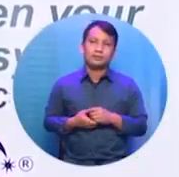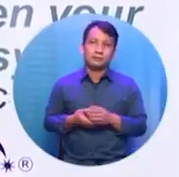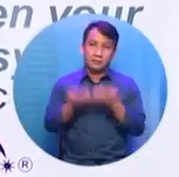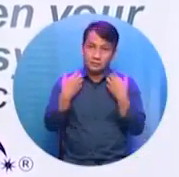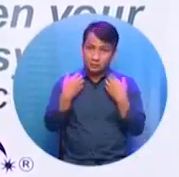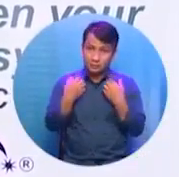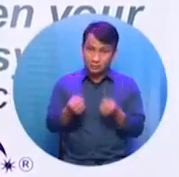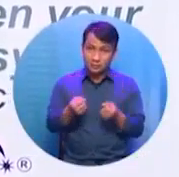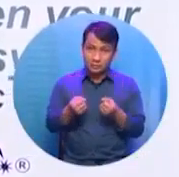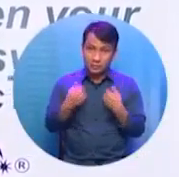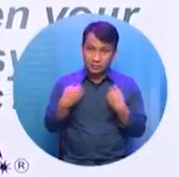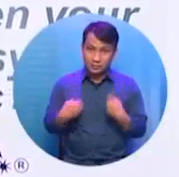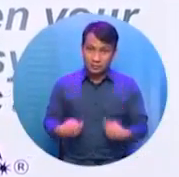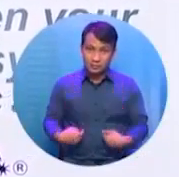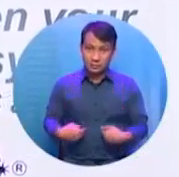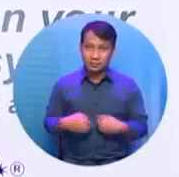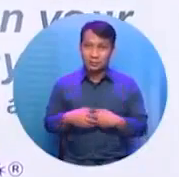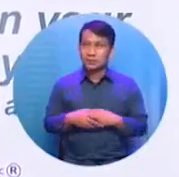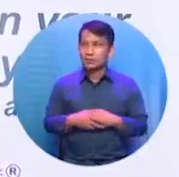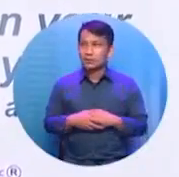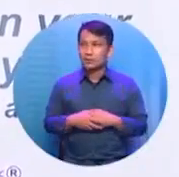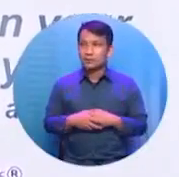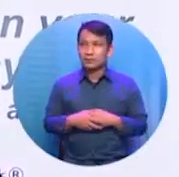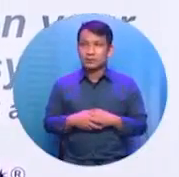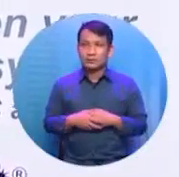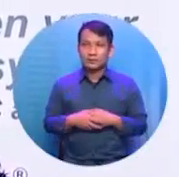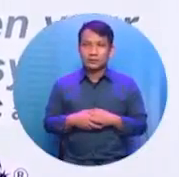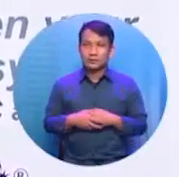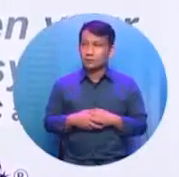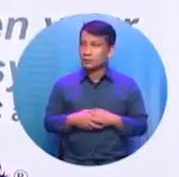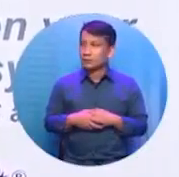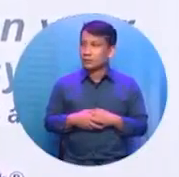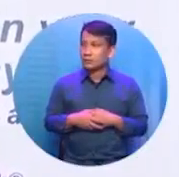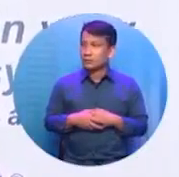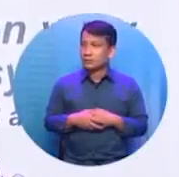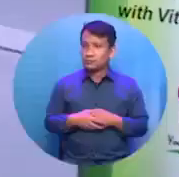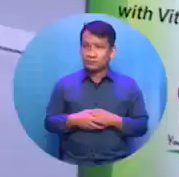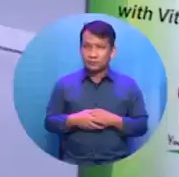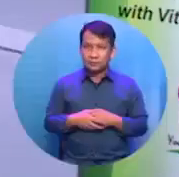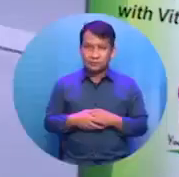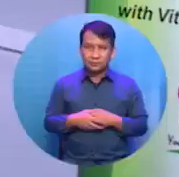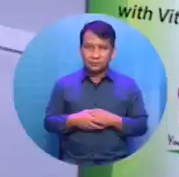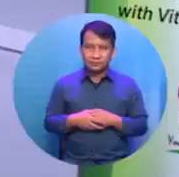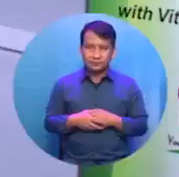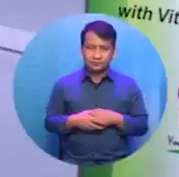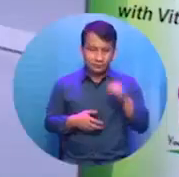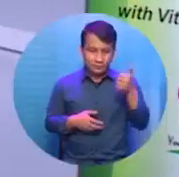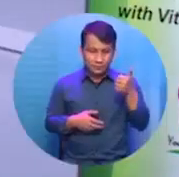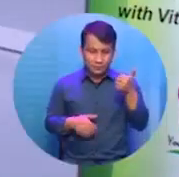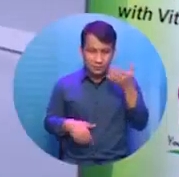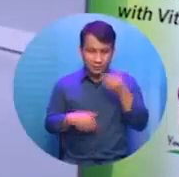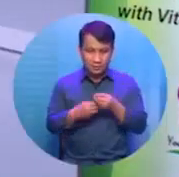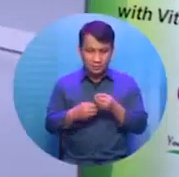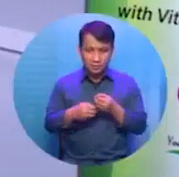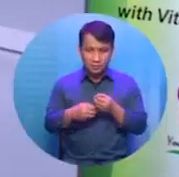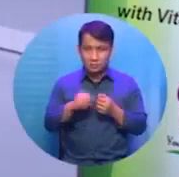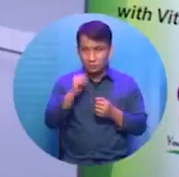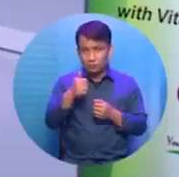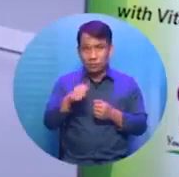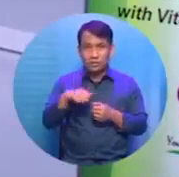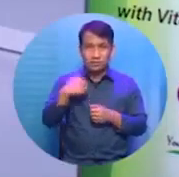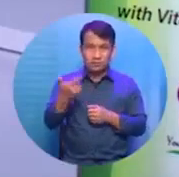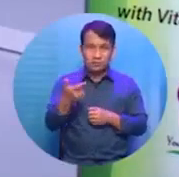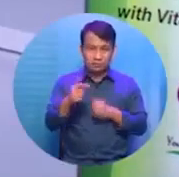Pampalakas ng resistance. The subscriber cannot be reached. Wala. Okay. Pasensya na. Yung 10 magiging 20 yan.